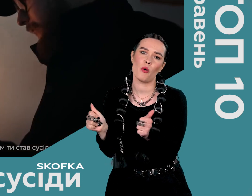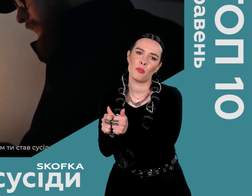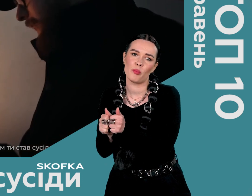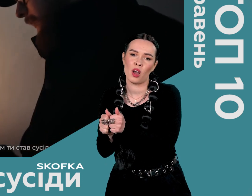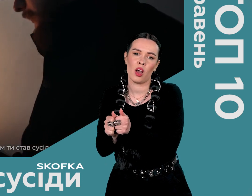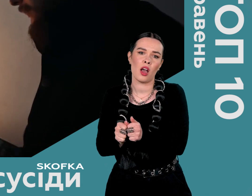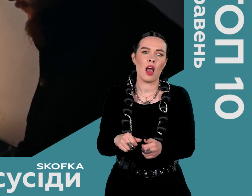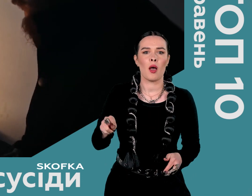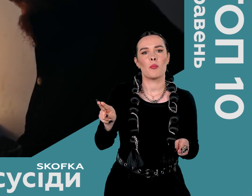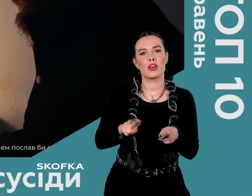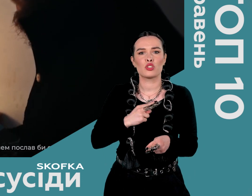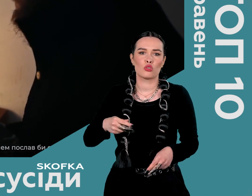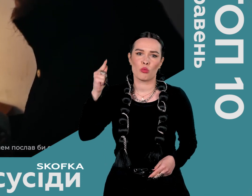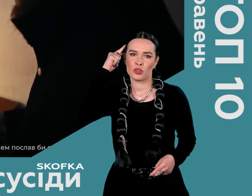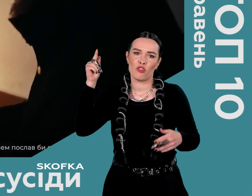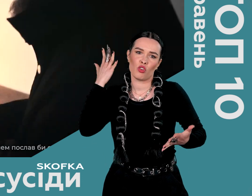сусідом.